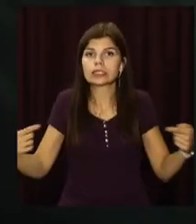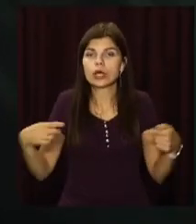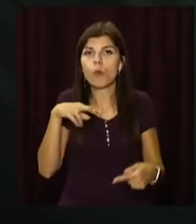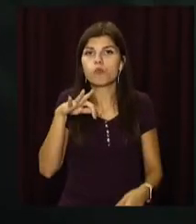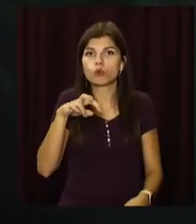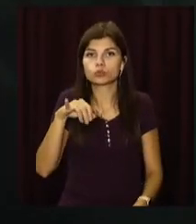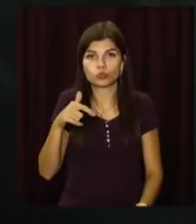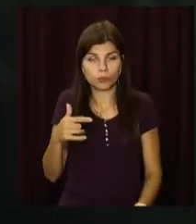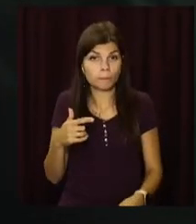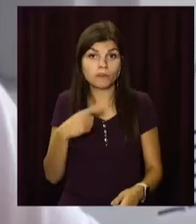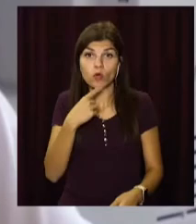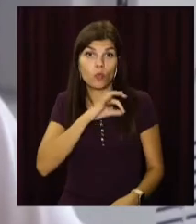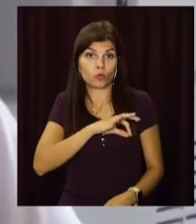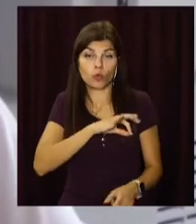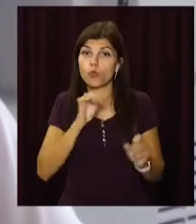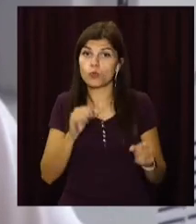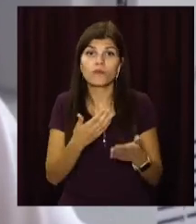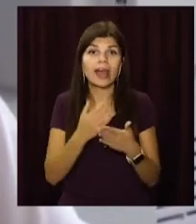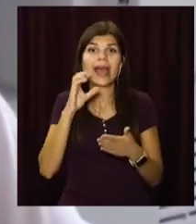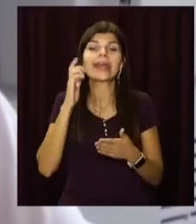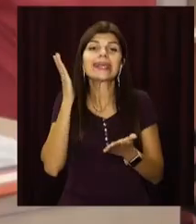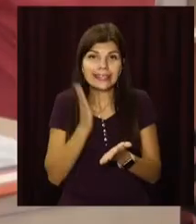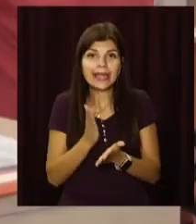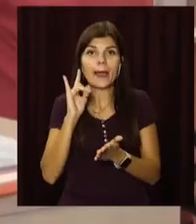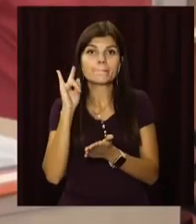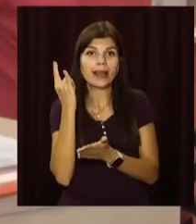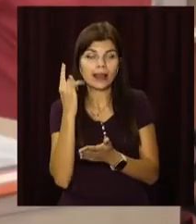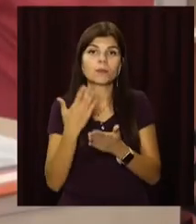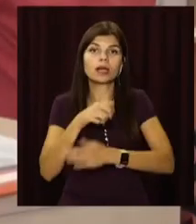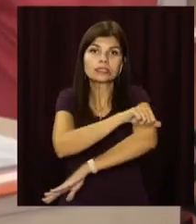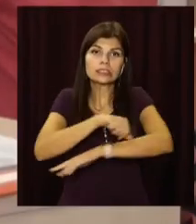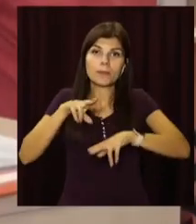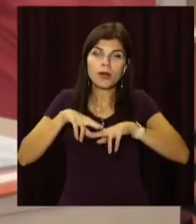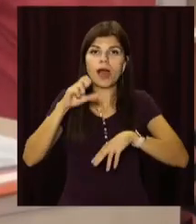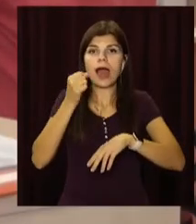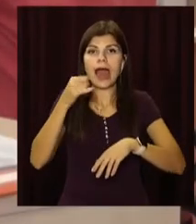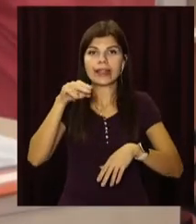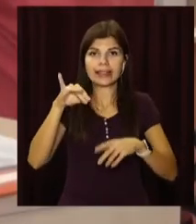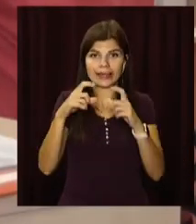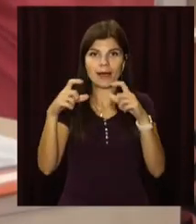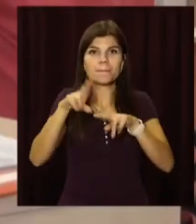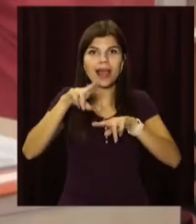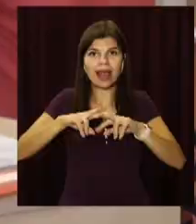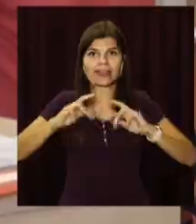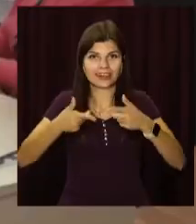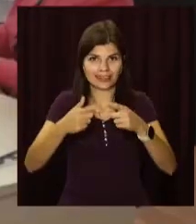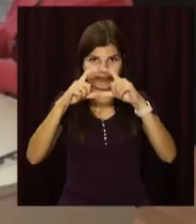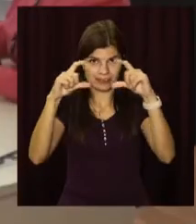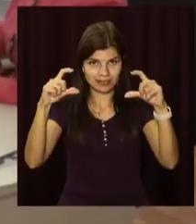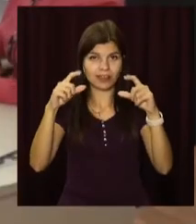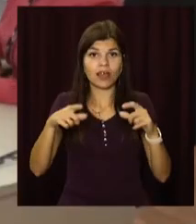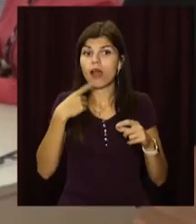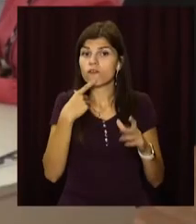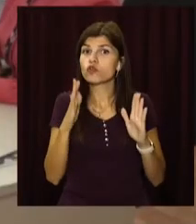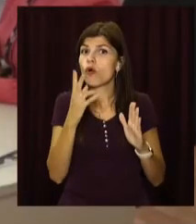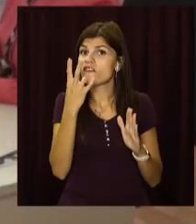в центрах можна скористатися послугою «Е-малятко». Закордонні паспорти та ID-картки зараз можна отримати лише у 25